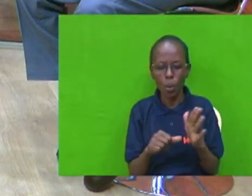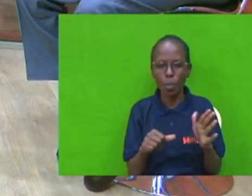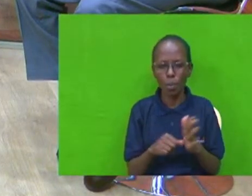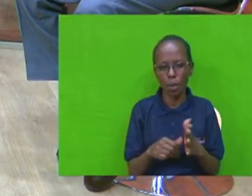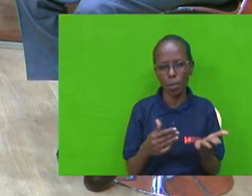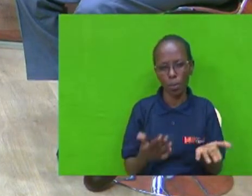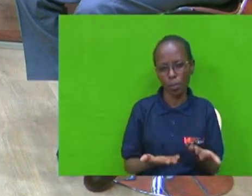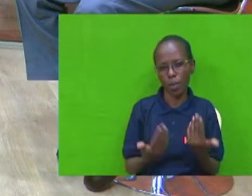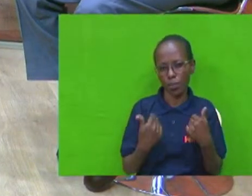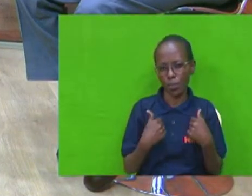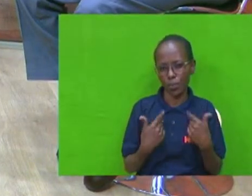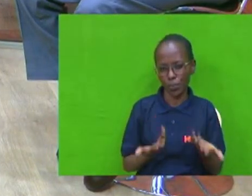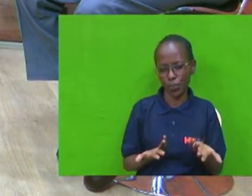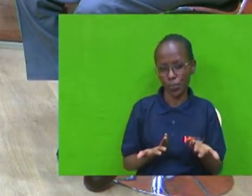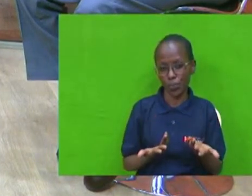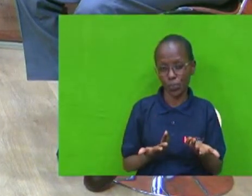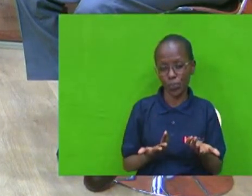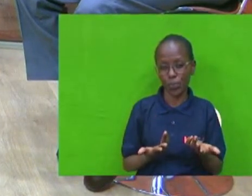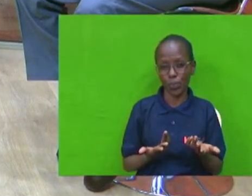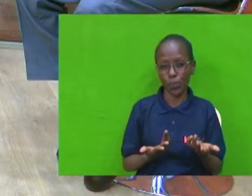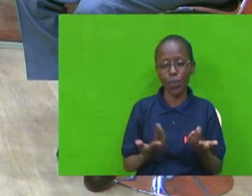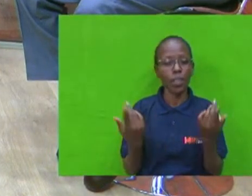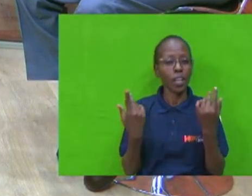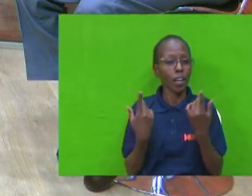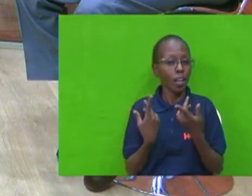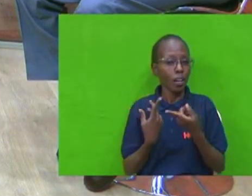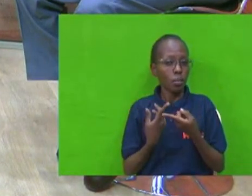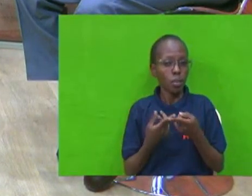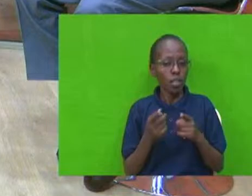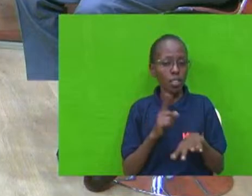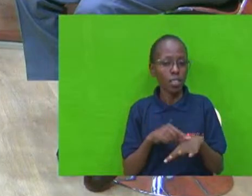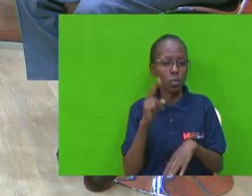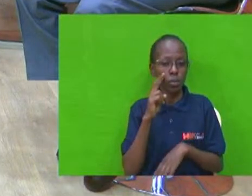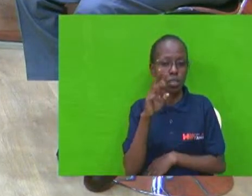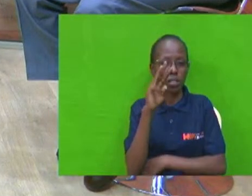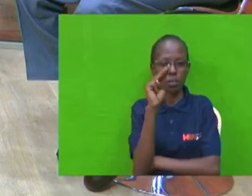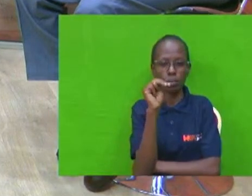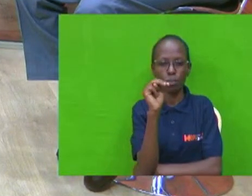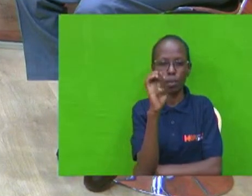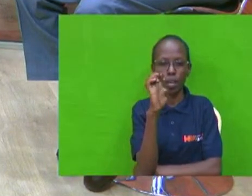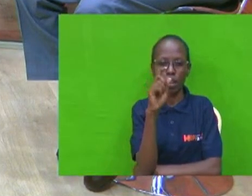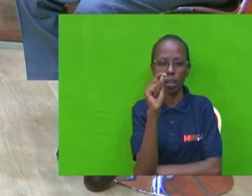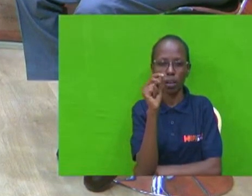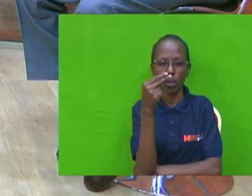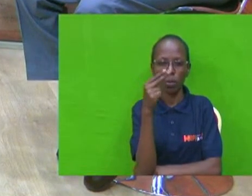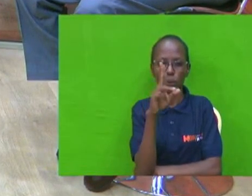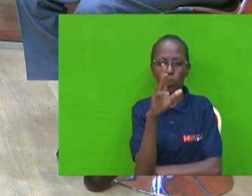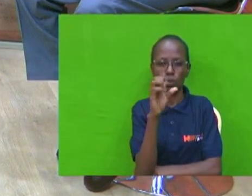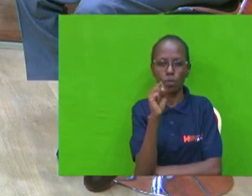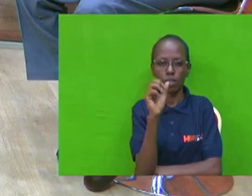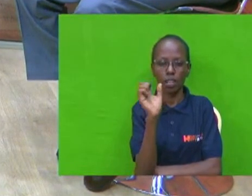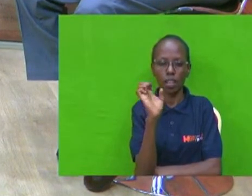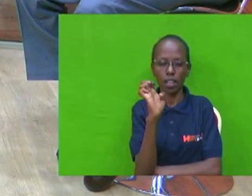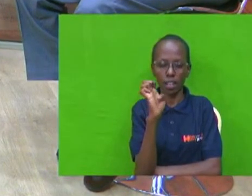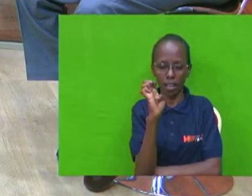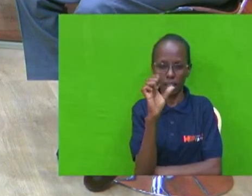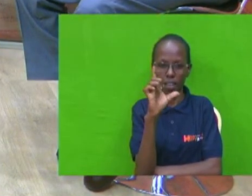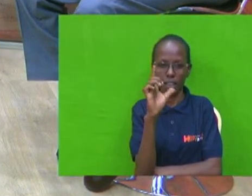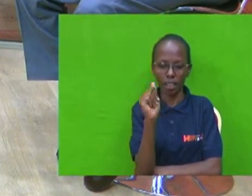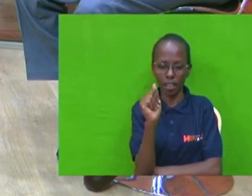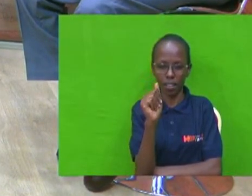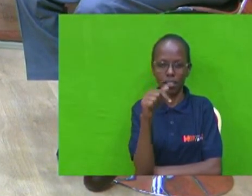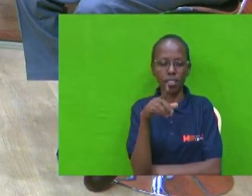na tabu. Lakini tunaona tukiangalia kama Methusela. Biblia inasema alikufa akiwa ameshiba